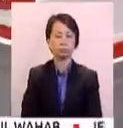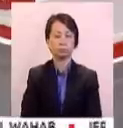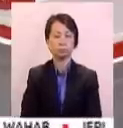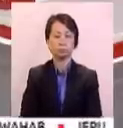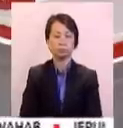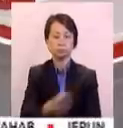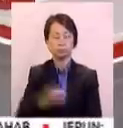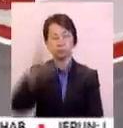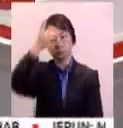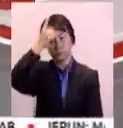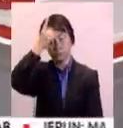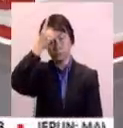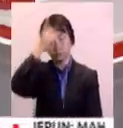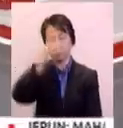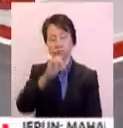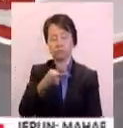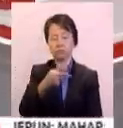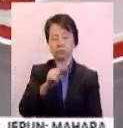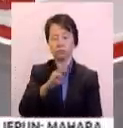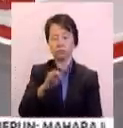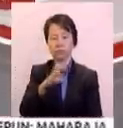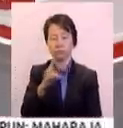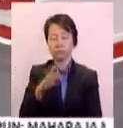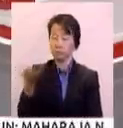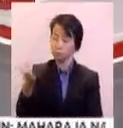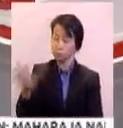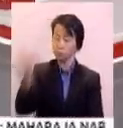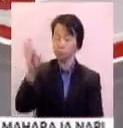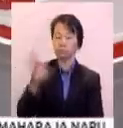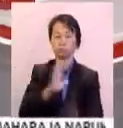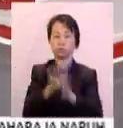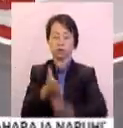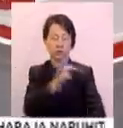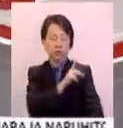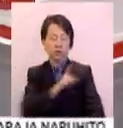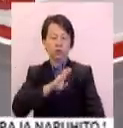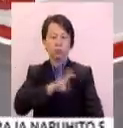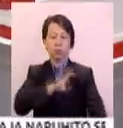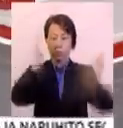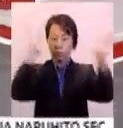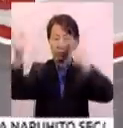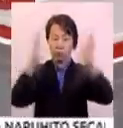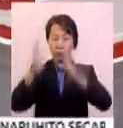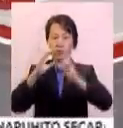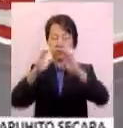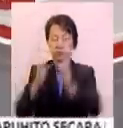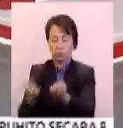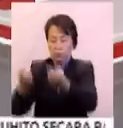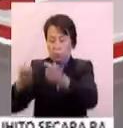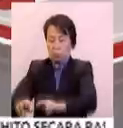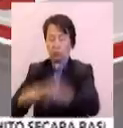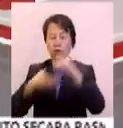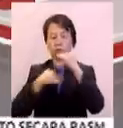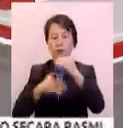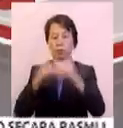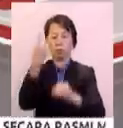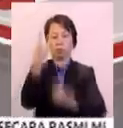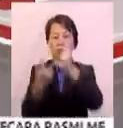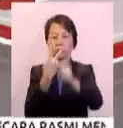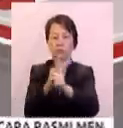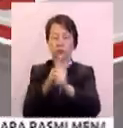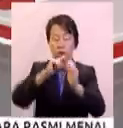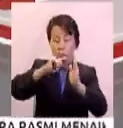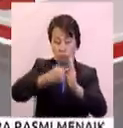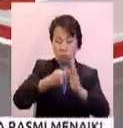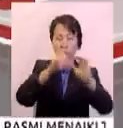Sementara itu, Datuk Seri Abdul Hamid Bado dilantik sebagai Ketua Polis Negara yang baru secara kontrak bagi tempoh 2 tahun berkuat kuasa